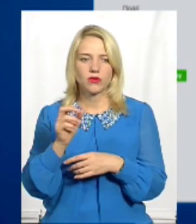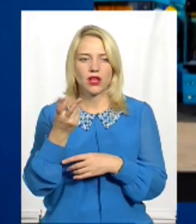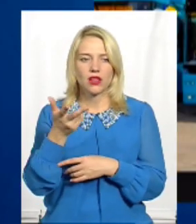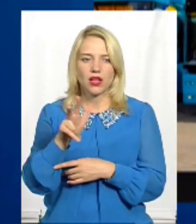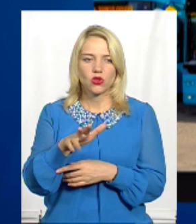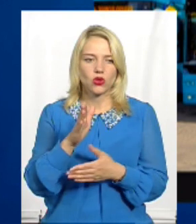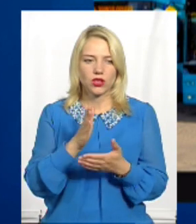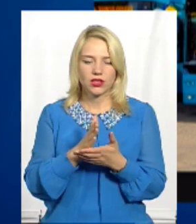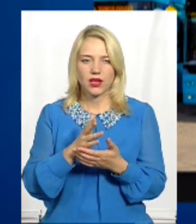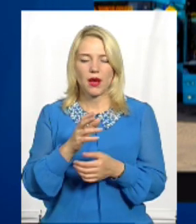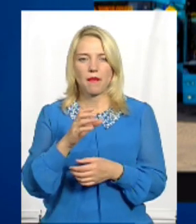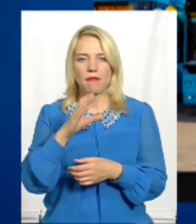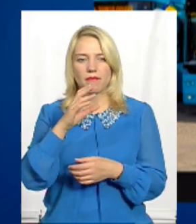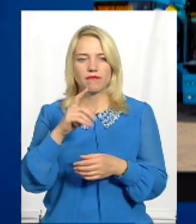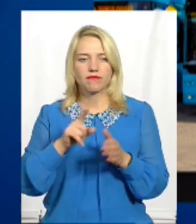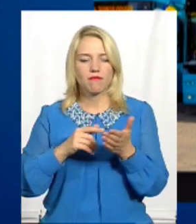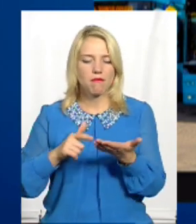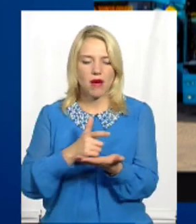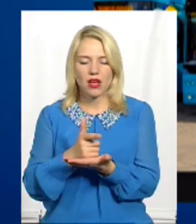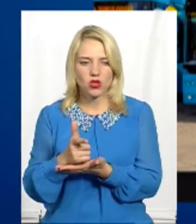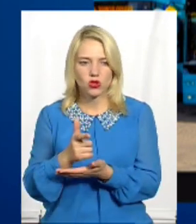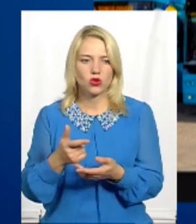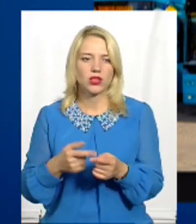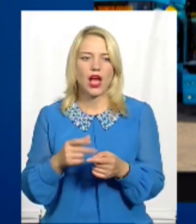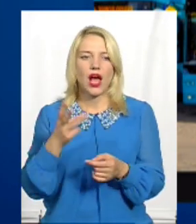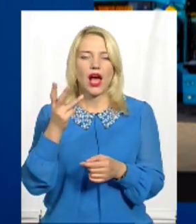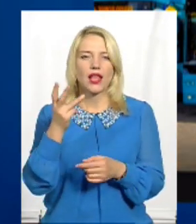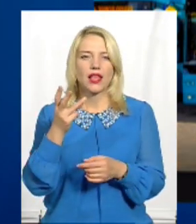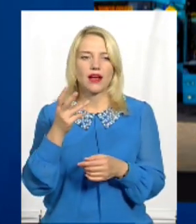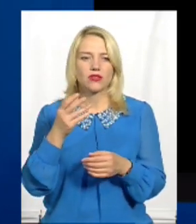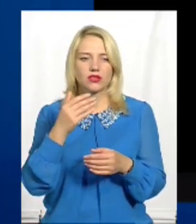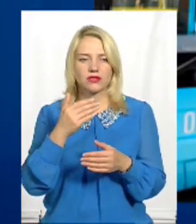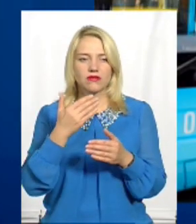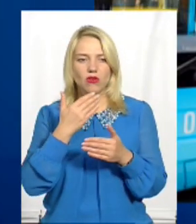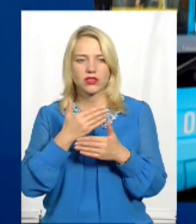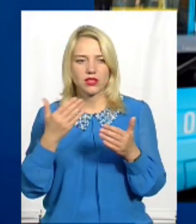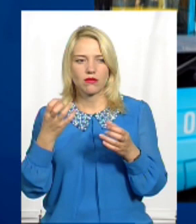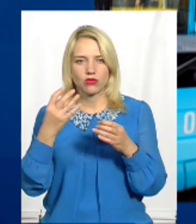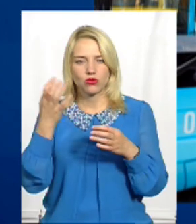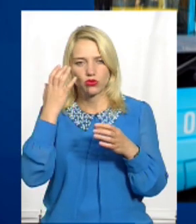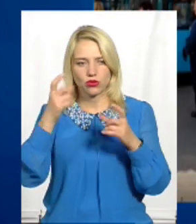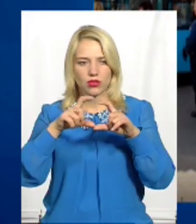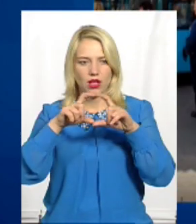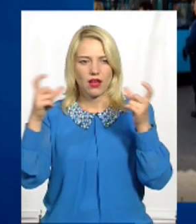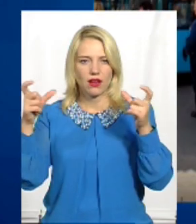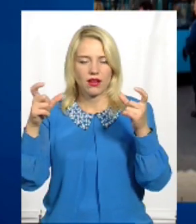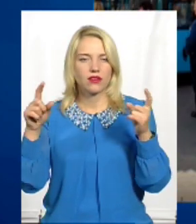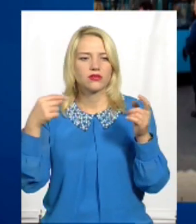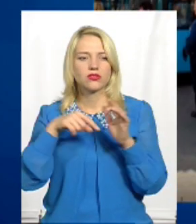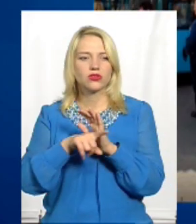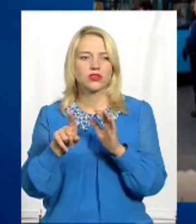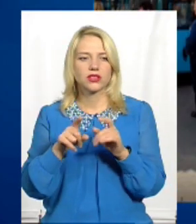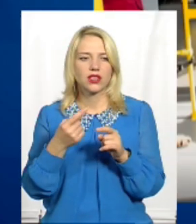є маршрут, на одному написано «на замовлення», а на останньому просто горить чорний екран. Що це